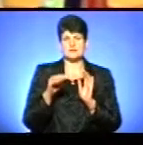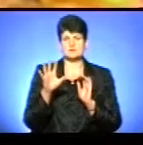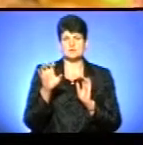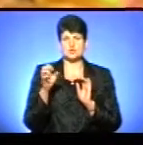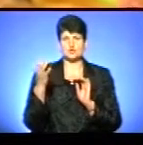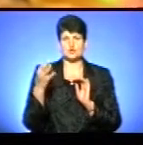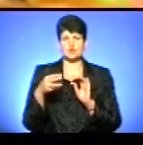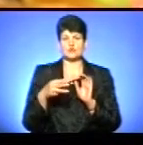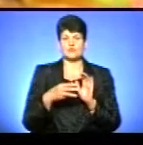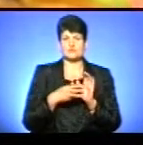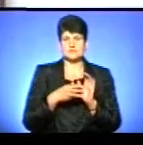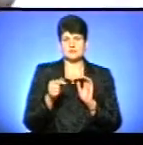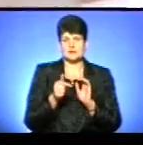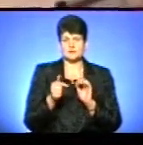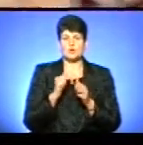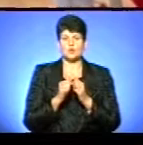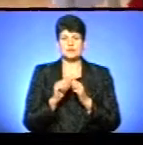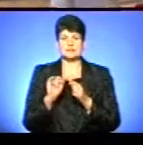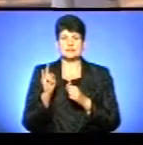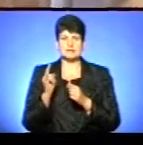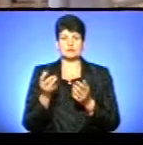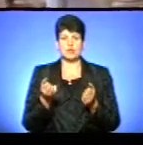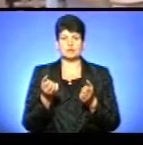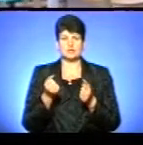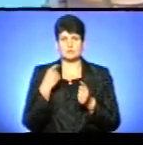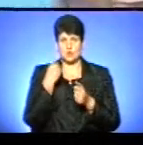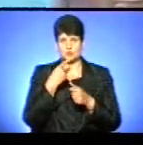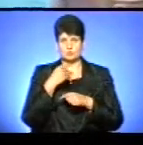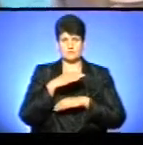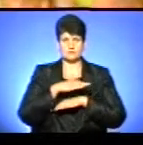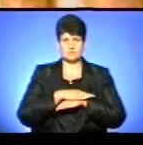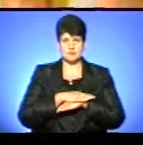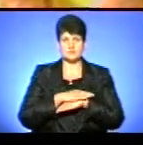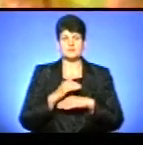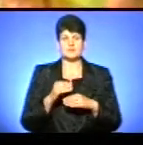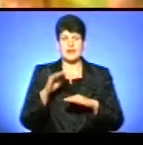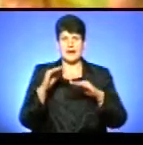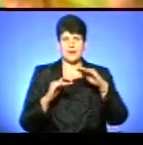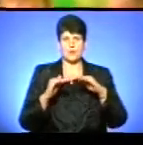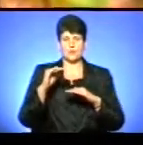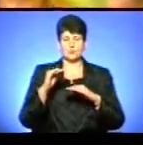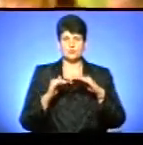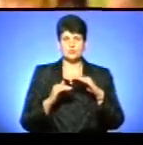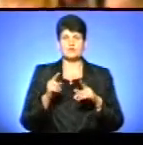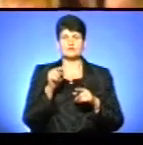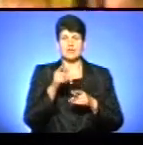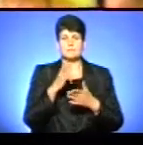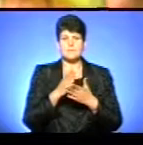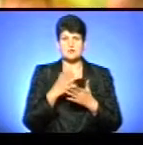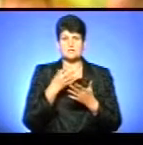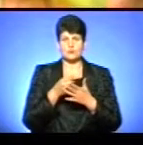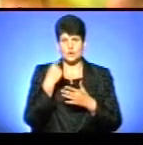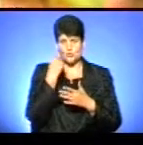548. Кожна дитина отримує особисту парту антисколіозну, регулюючу, і вона має своє